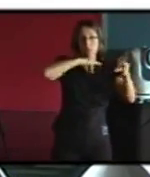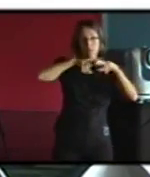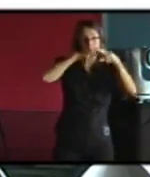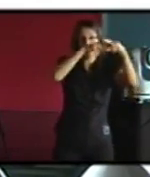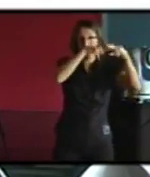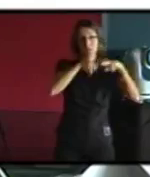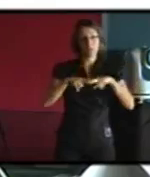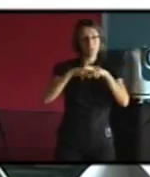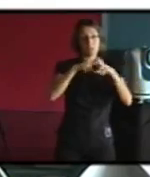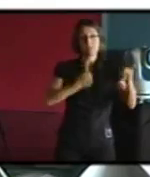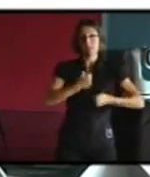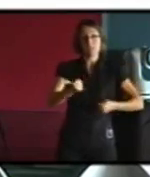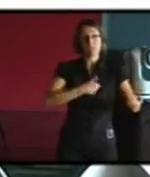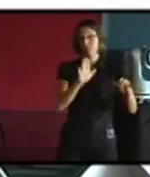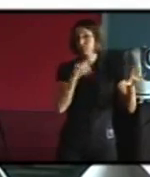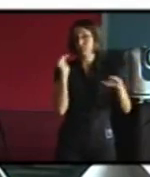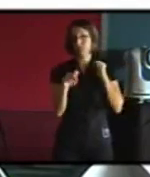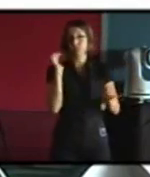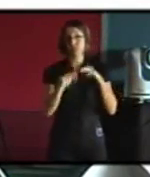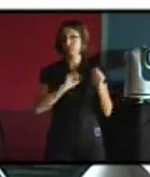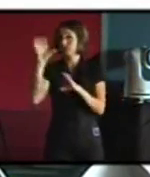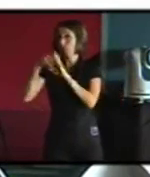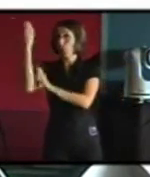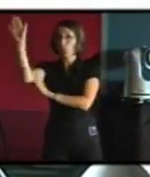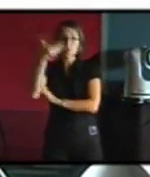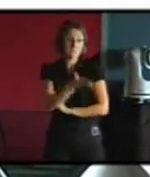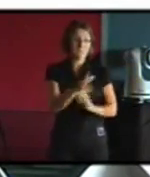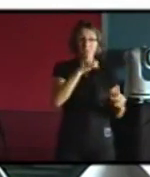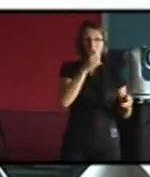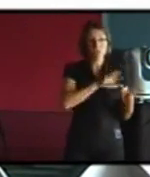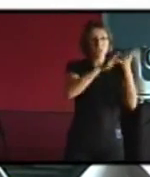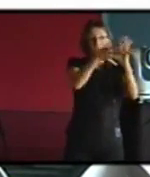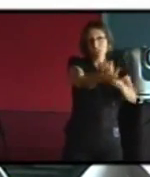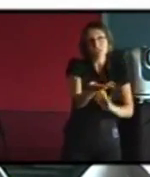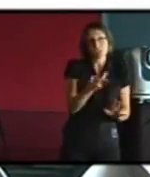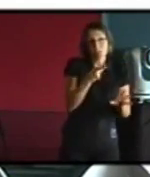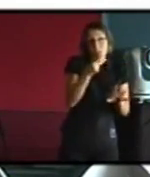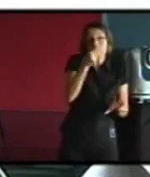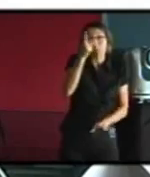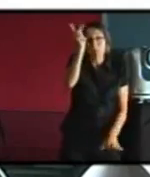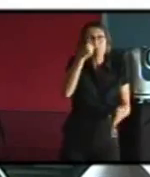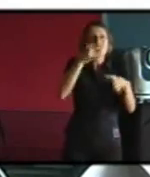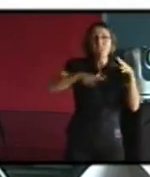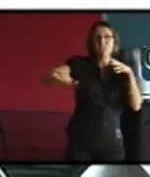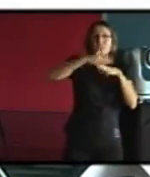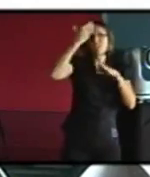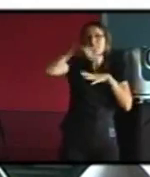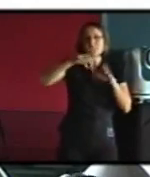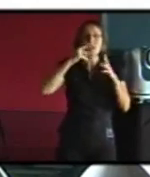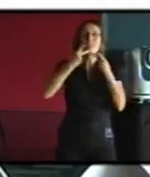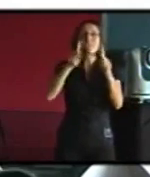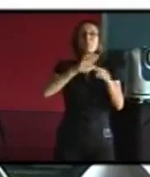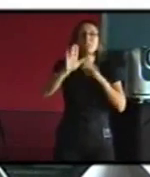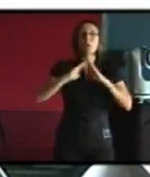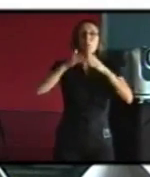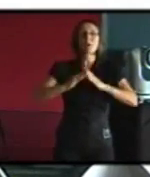totalement délaissés, obsolètes, obsolescents, au milieu d'un territoire portuaire. Comme vous le savez, Rotterdam est